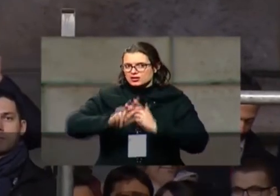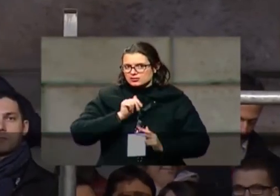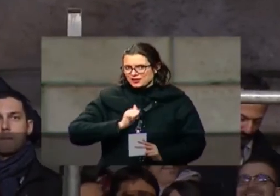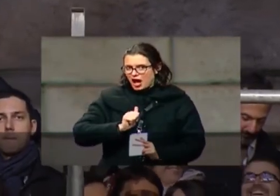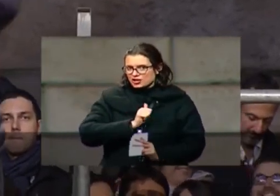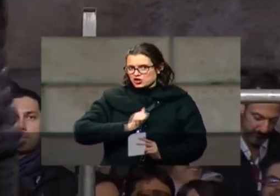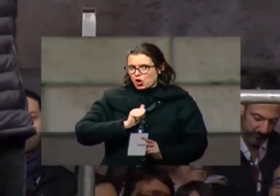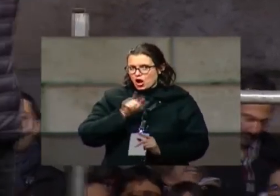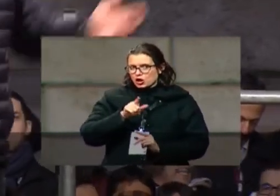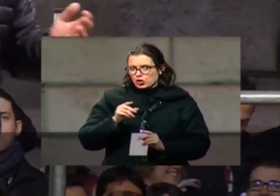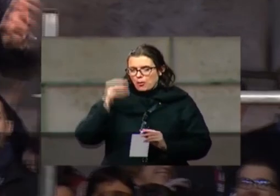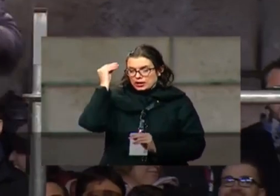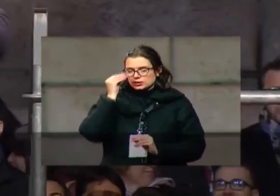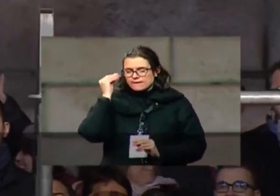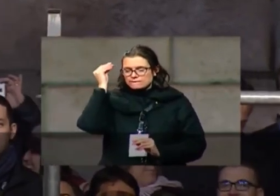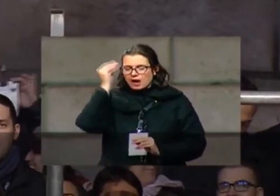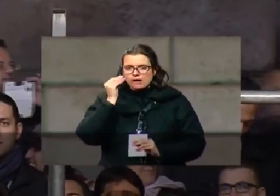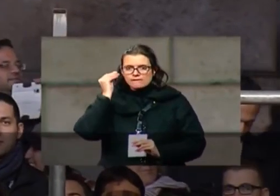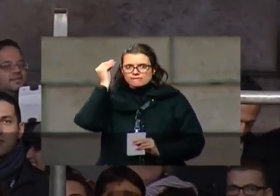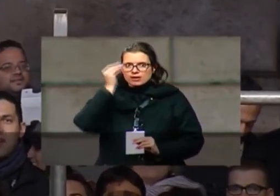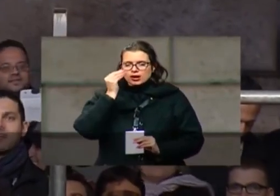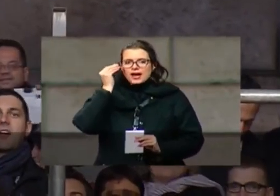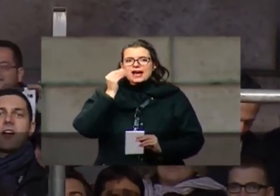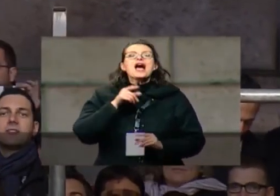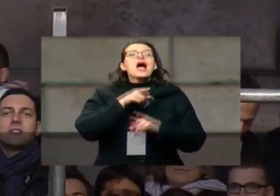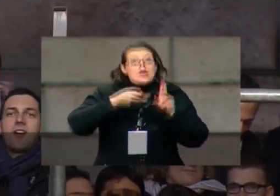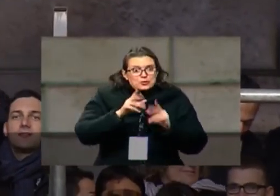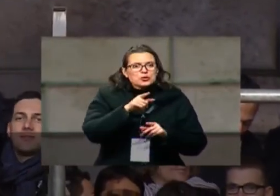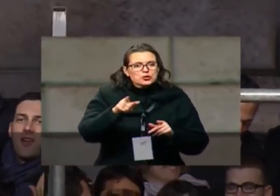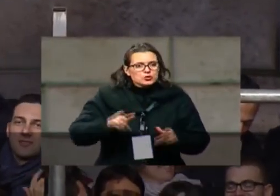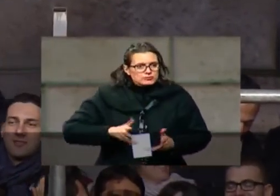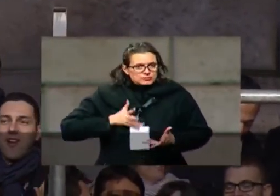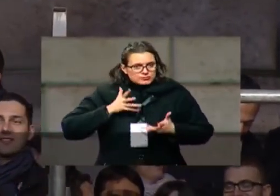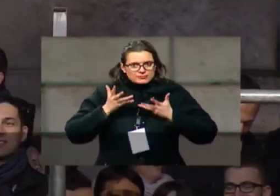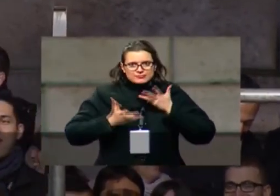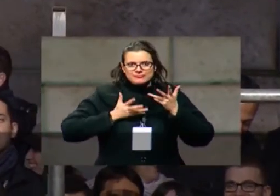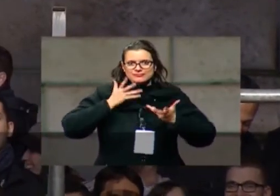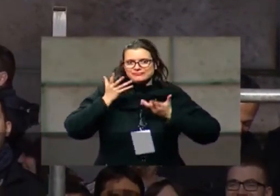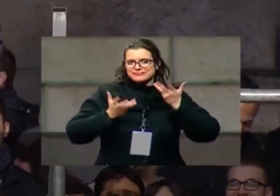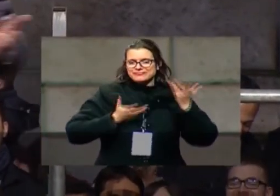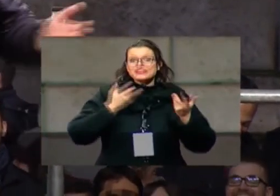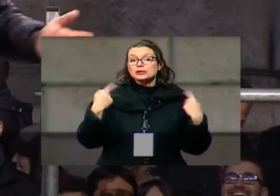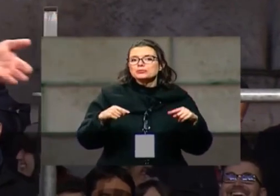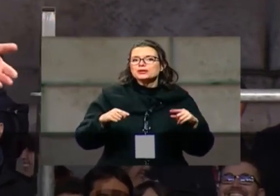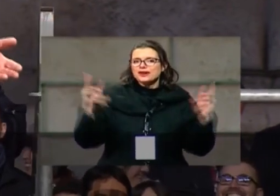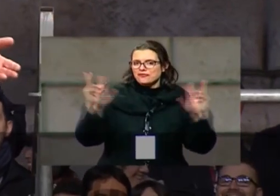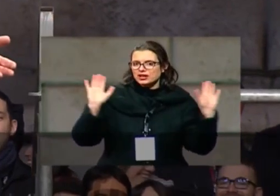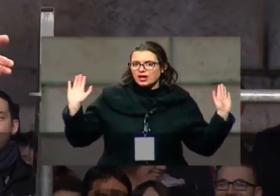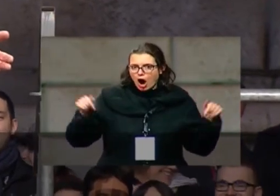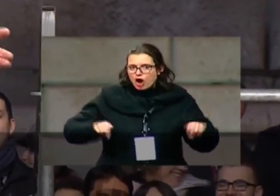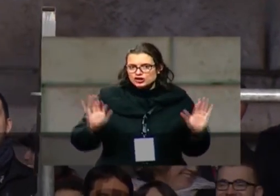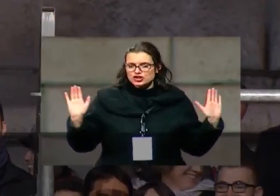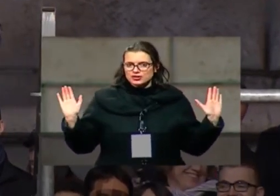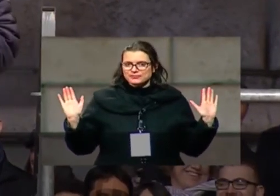impossibili e più sono impossibili più ti ti ecciti è questa che cos'è la